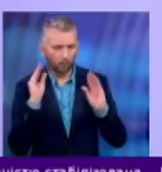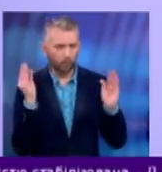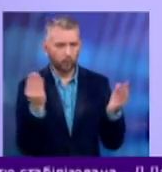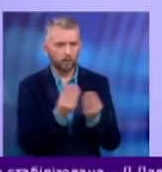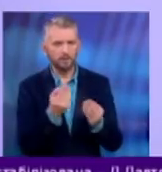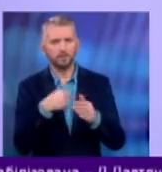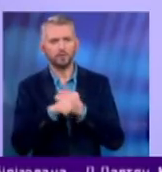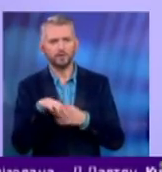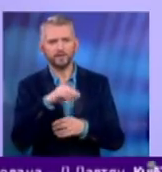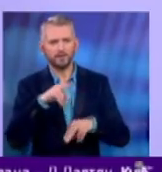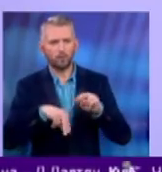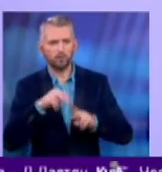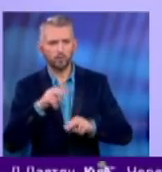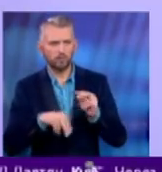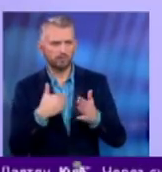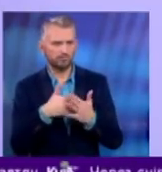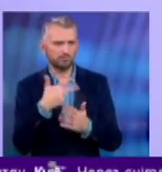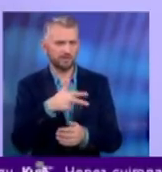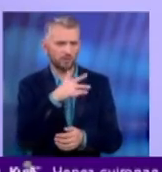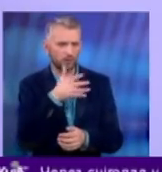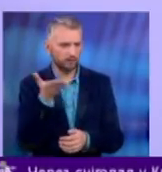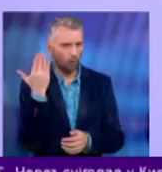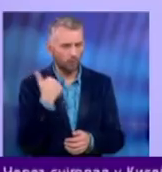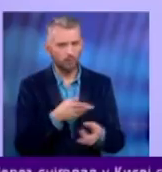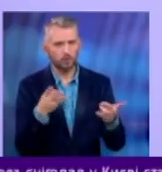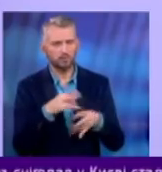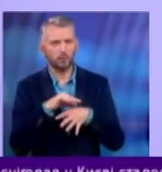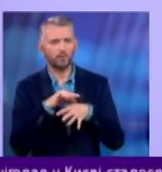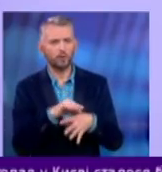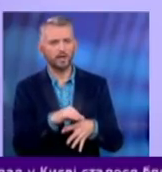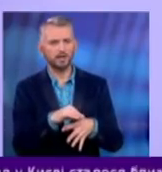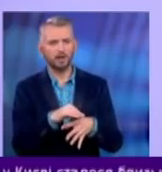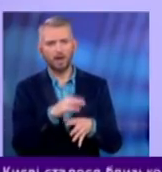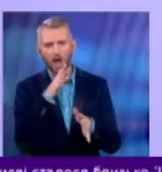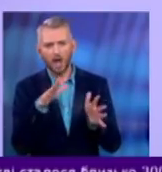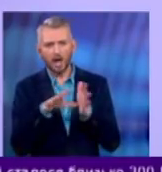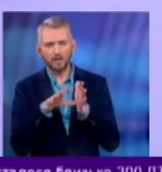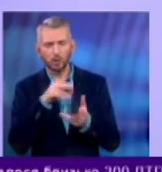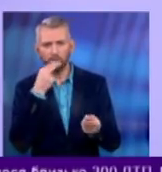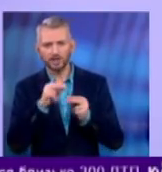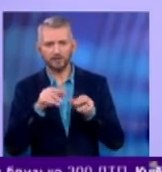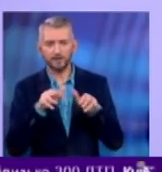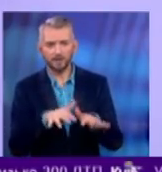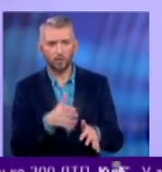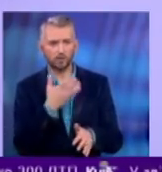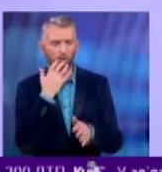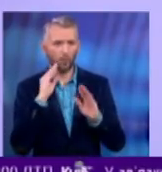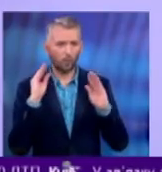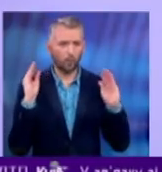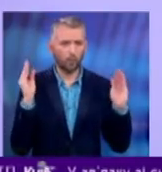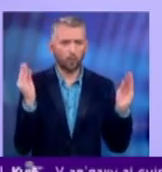вони всі побудовані як мінімум 30 років тому. Потрібні проведення енергоефективних заходів, утеплення